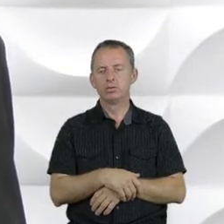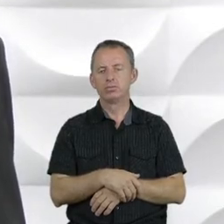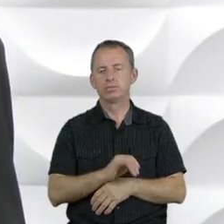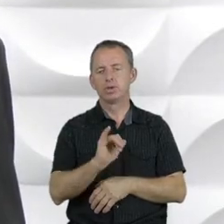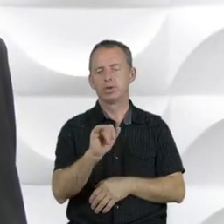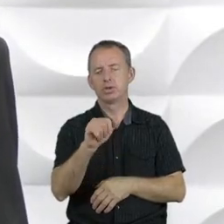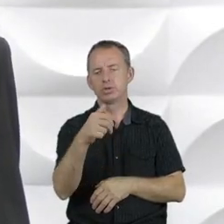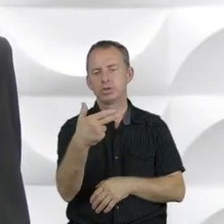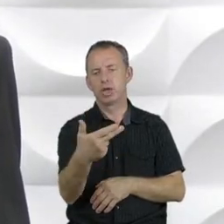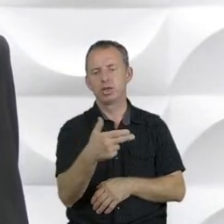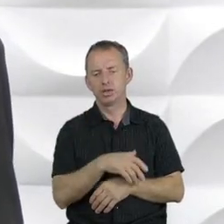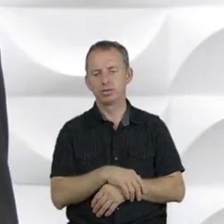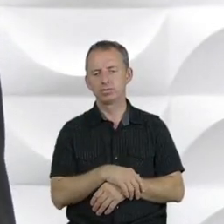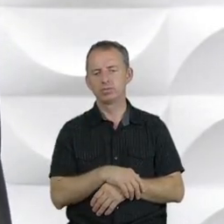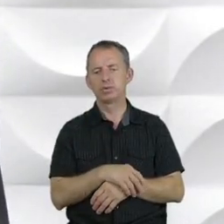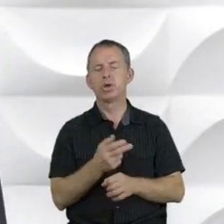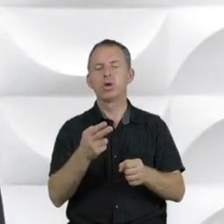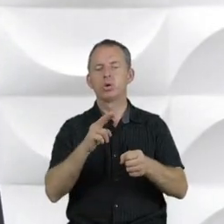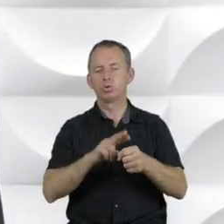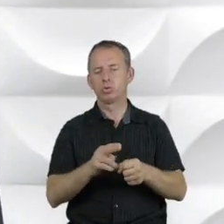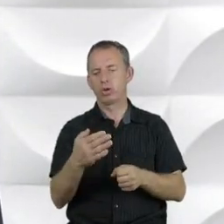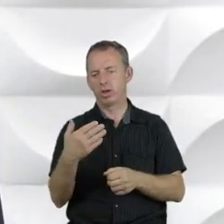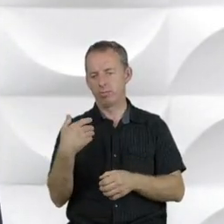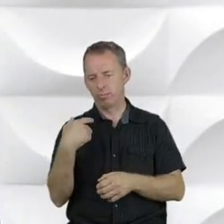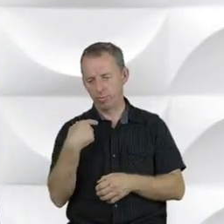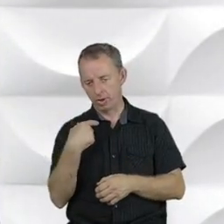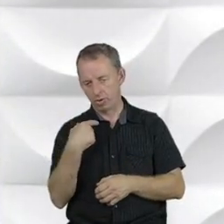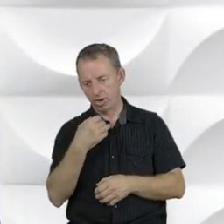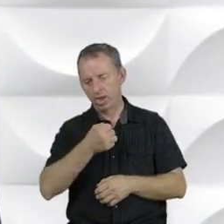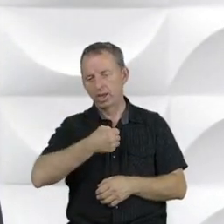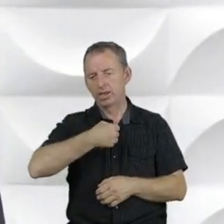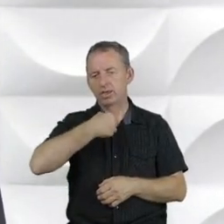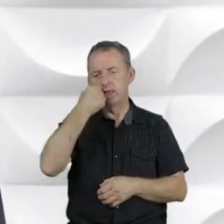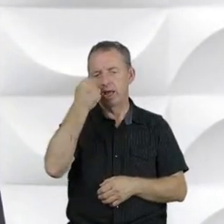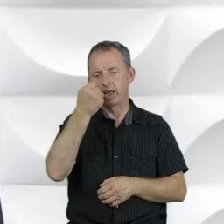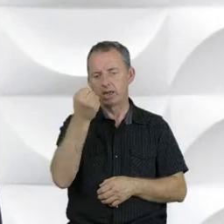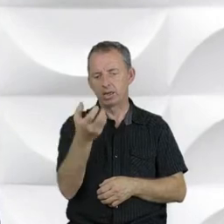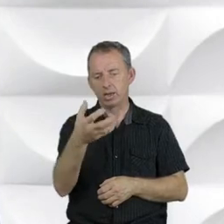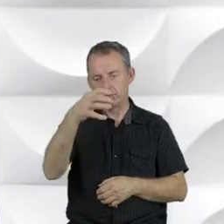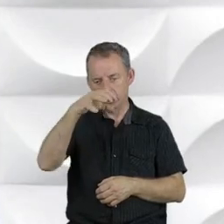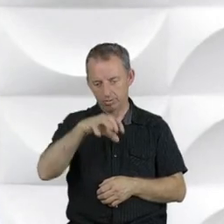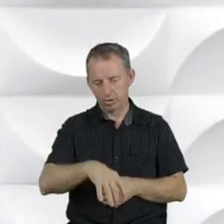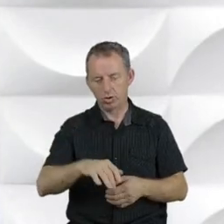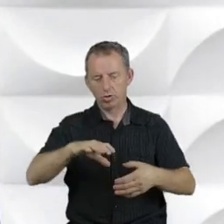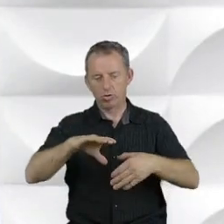Jan, który był starszym zboru w Efezie,